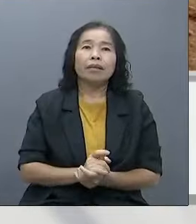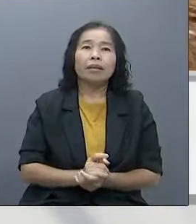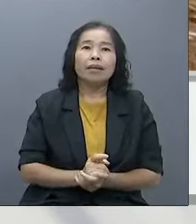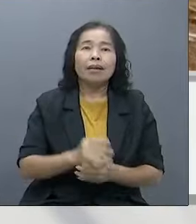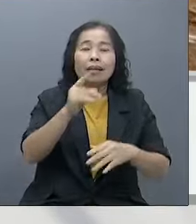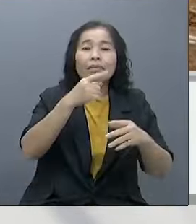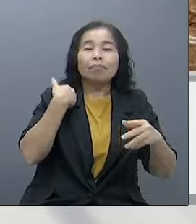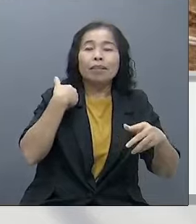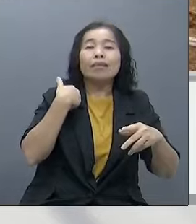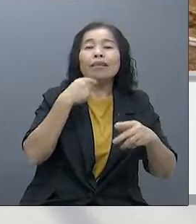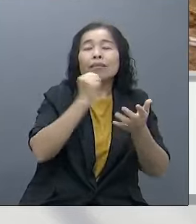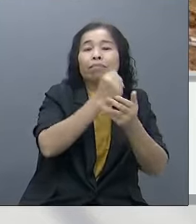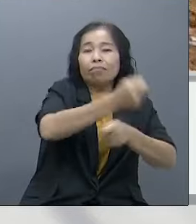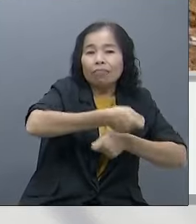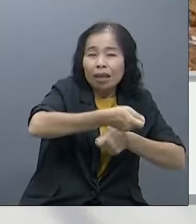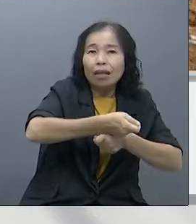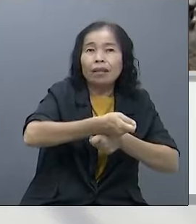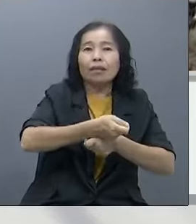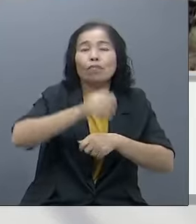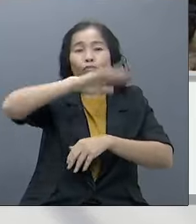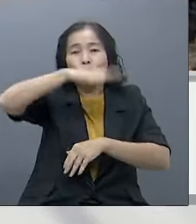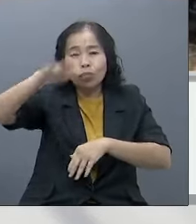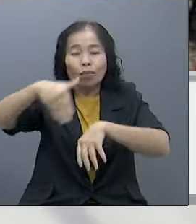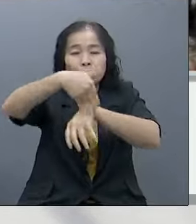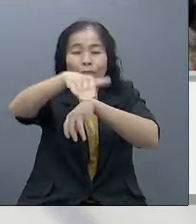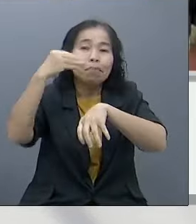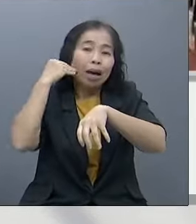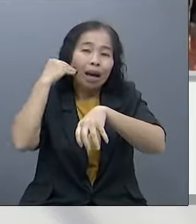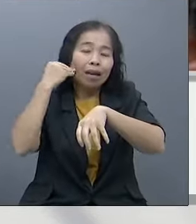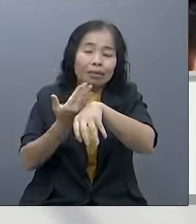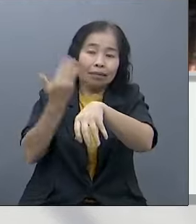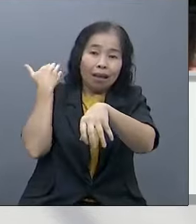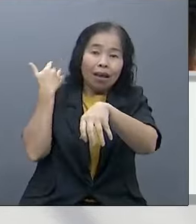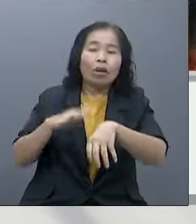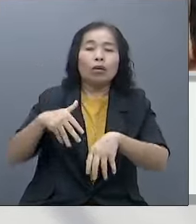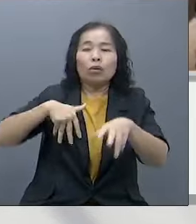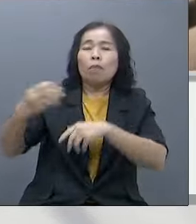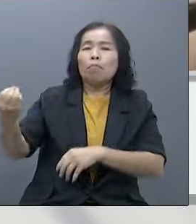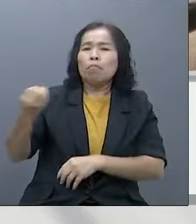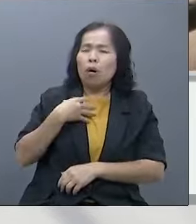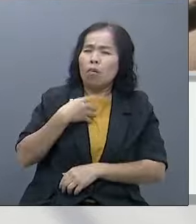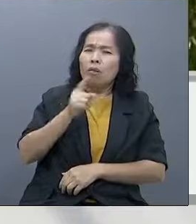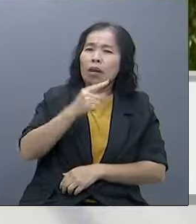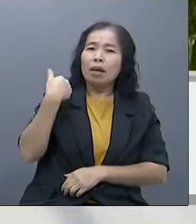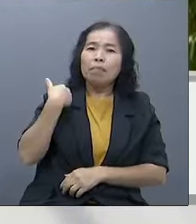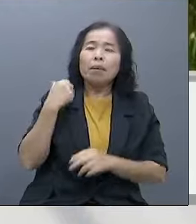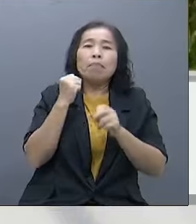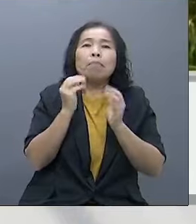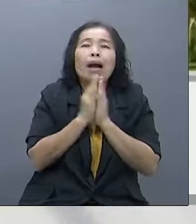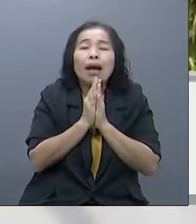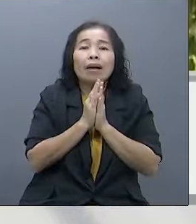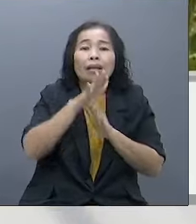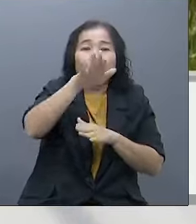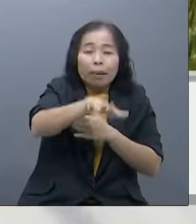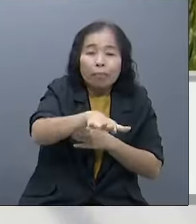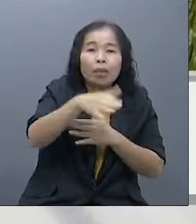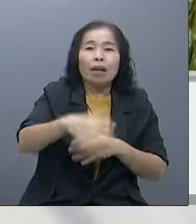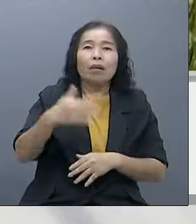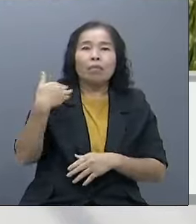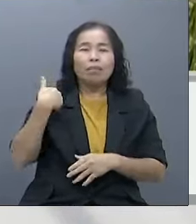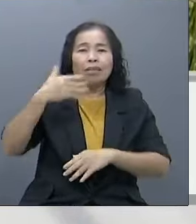าท้ายหมู่บ้านส่วนในช่วงบ่ายค่ะเจ้าหน้าที่เข้าไปในจุดที่ชาวบ้านเขาเรียกกันว่าพระพุทธบาทแล้วอีกจุดหนึ่งก็เป็นถ้